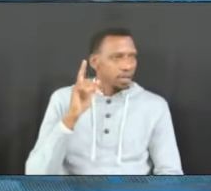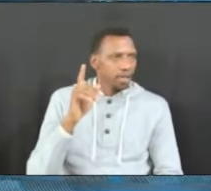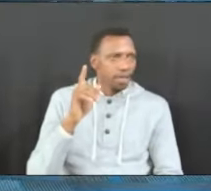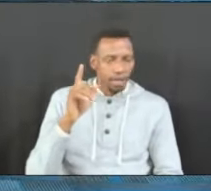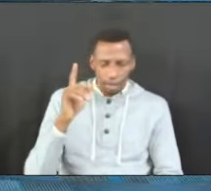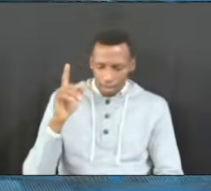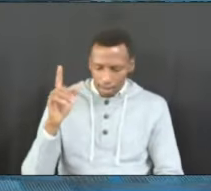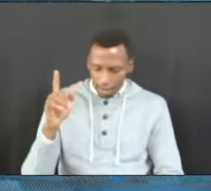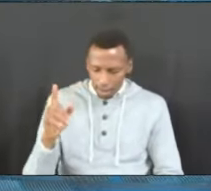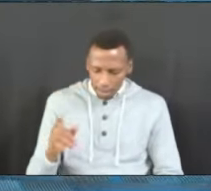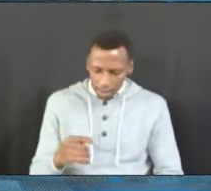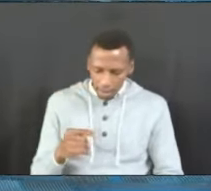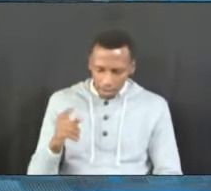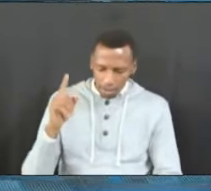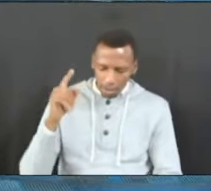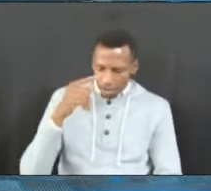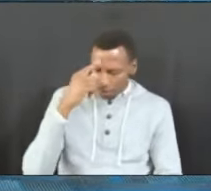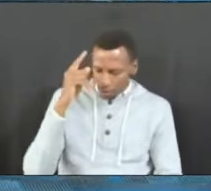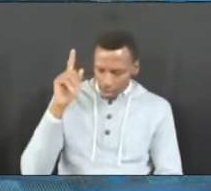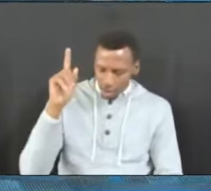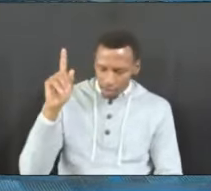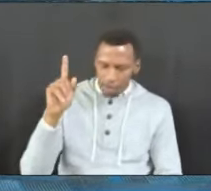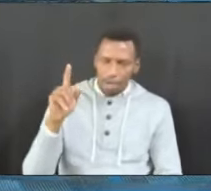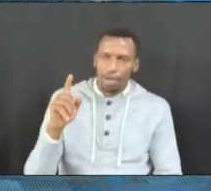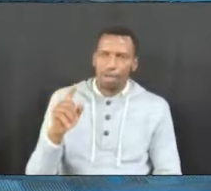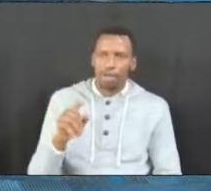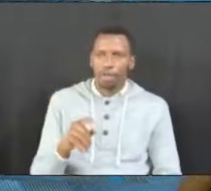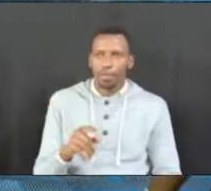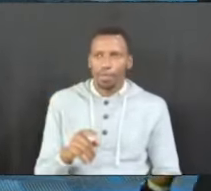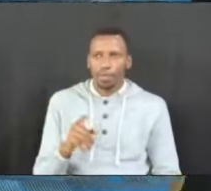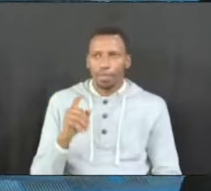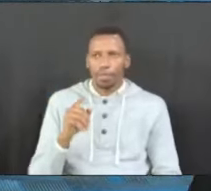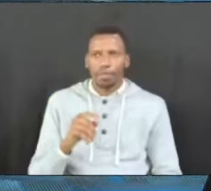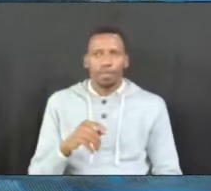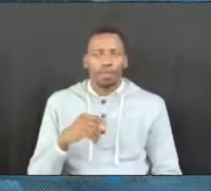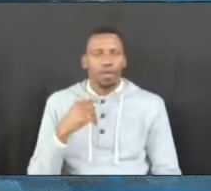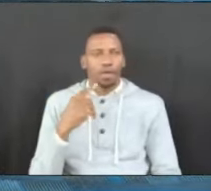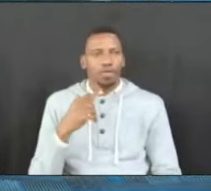ikuimbie jinsi wewe